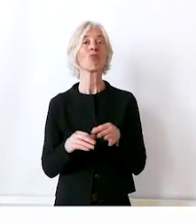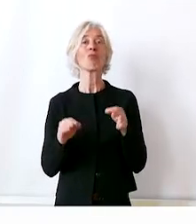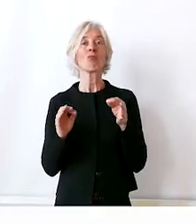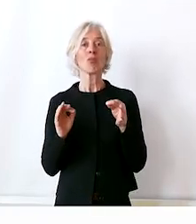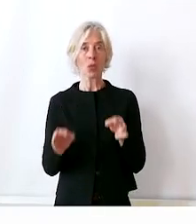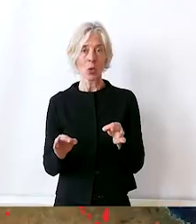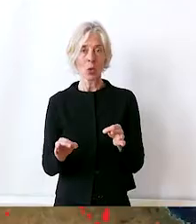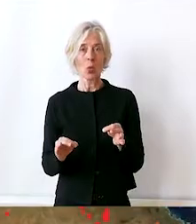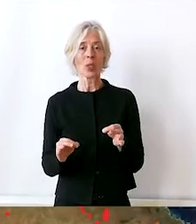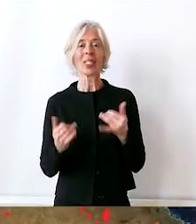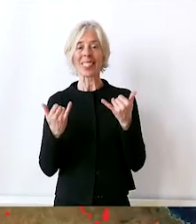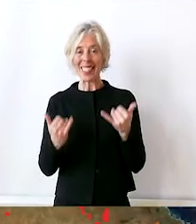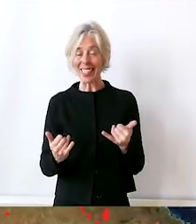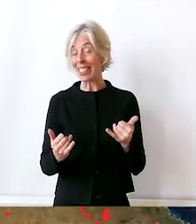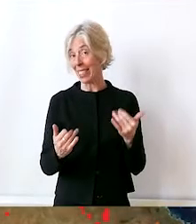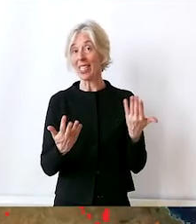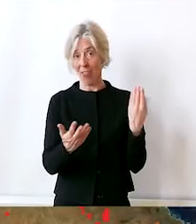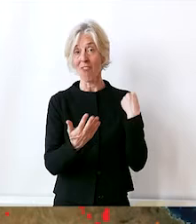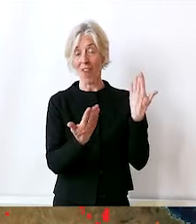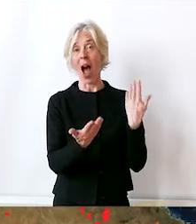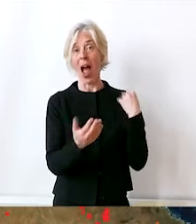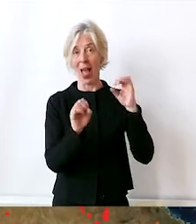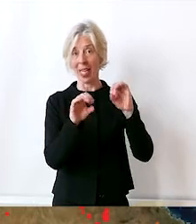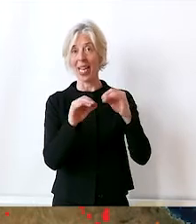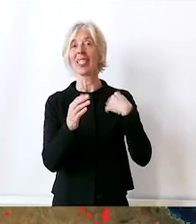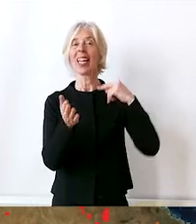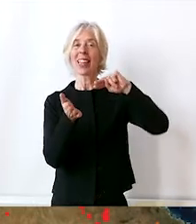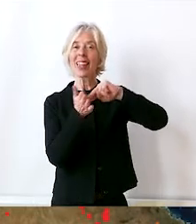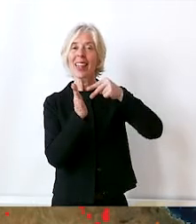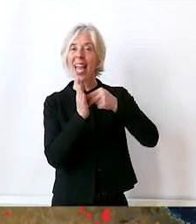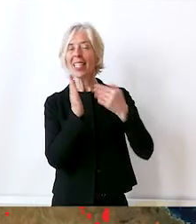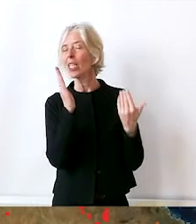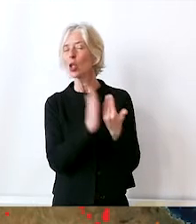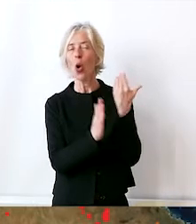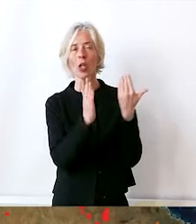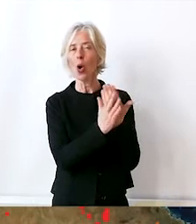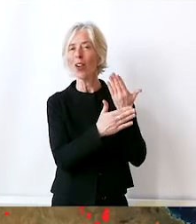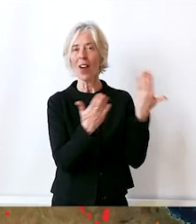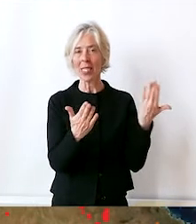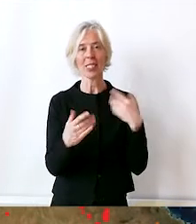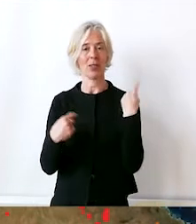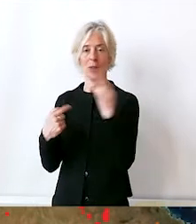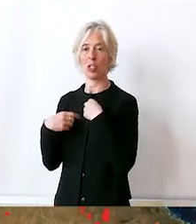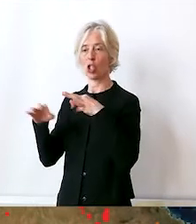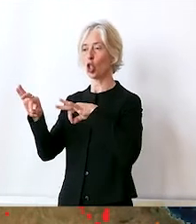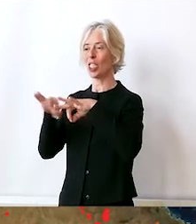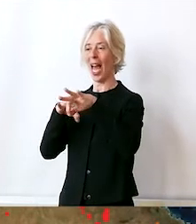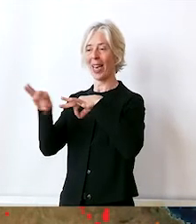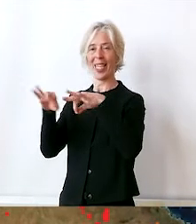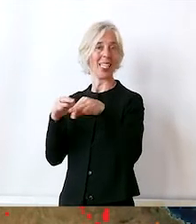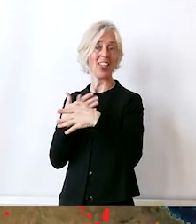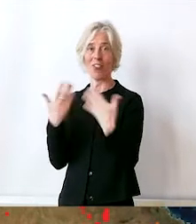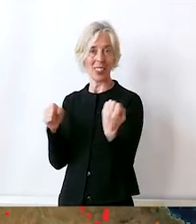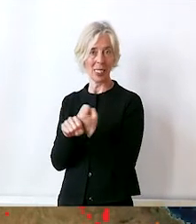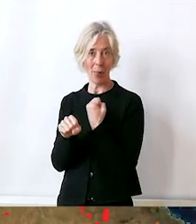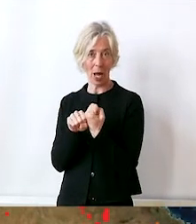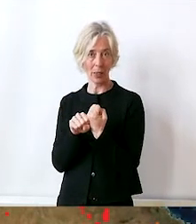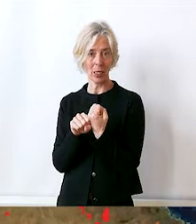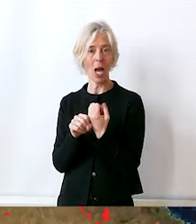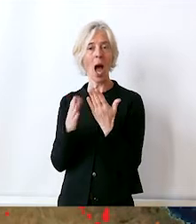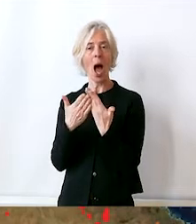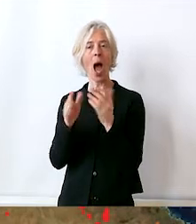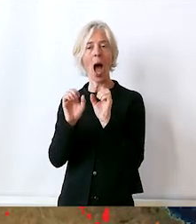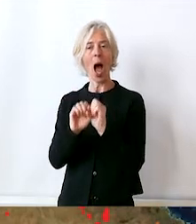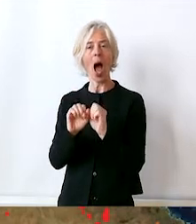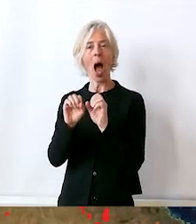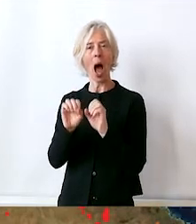zur strategischen Dimension kommen und einfach so ein paar Anwendungsfelder kurz und knapp vorstellen. In Australien, ich weiß nicht, ob es letztes